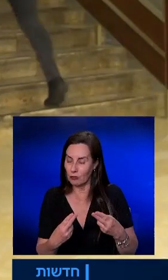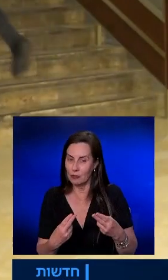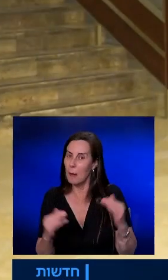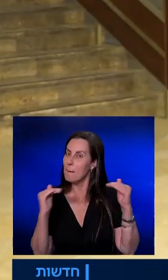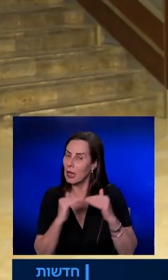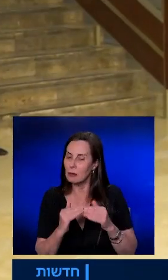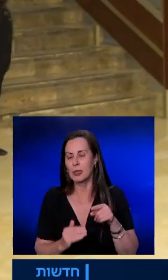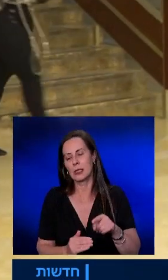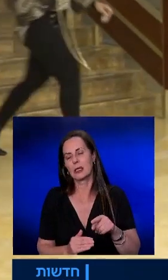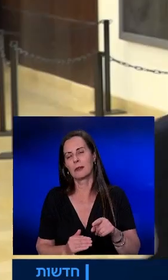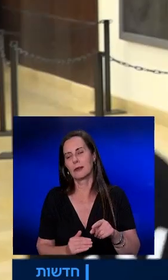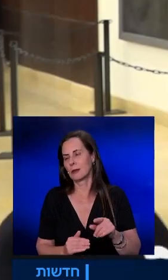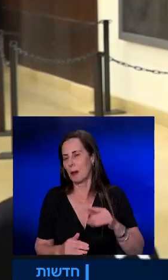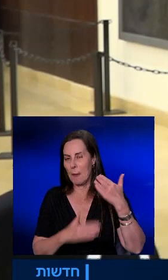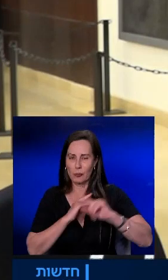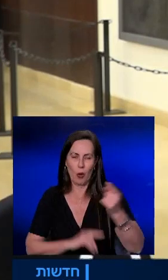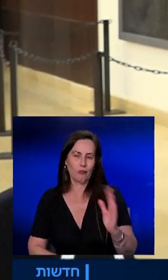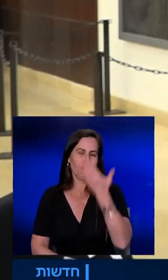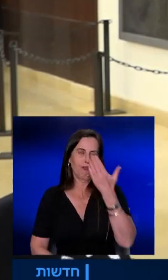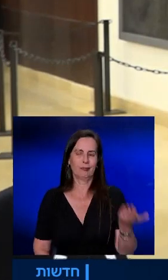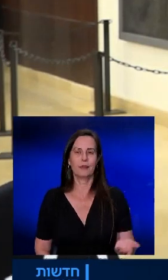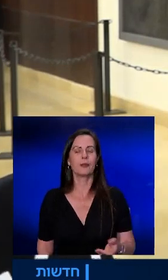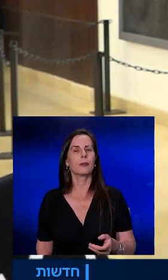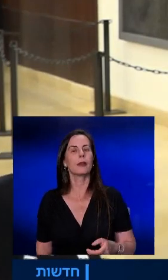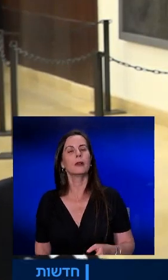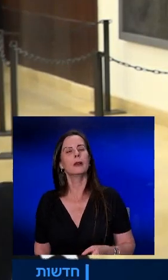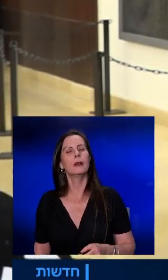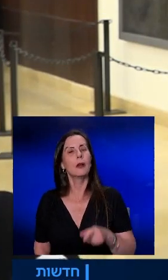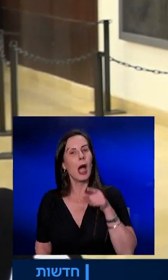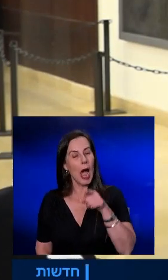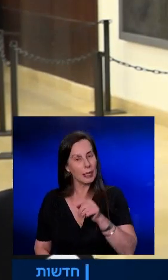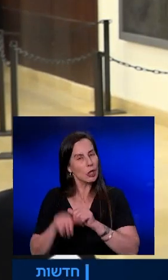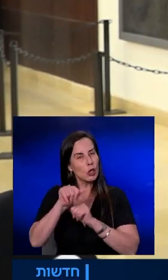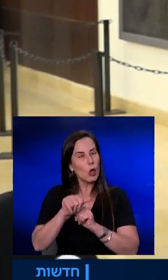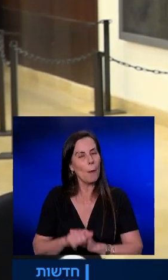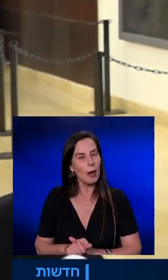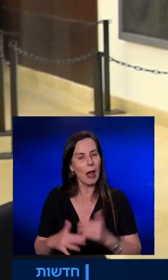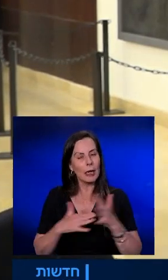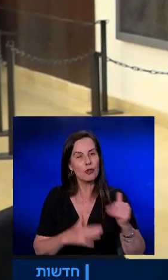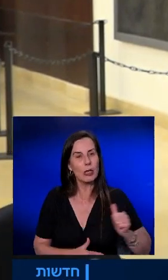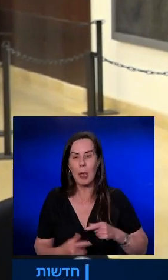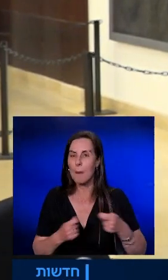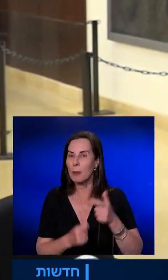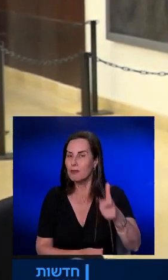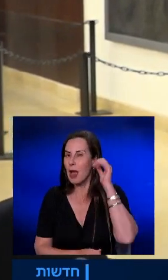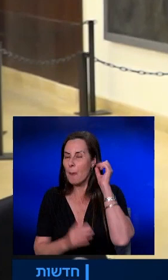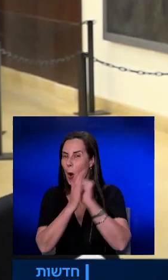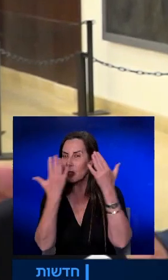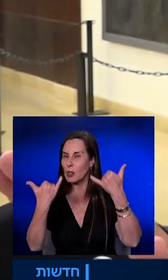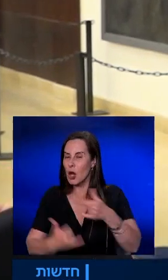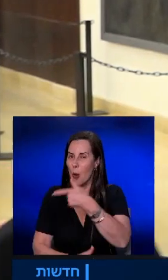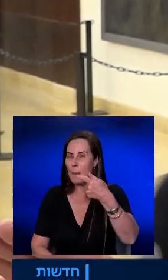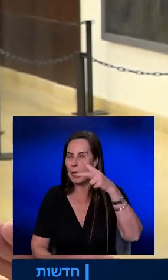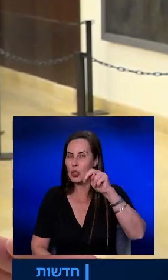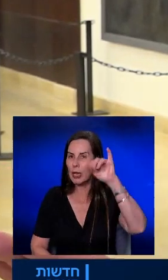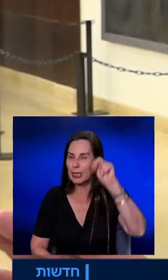ראוי, זה יתפוצץ לנו בפנים. שאלה אחרונה ברשותך, אתה סומך על התחקיר של צה"ל בעניין הרג עיתונאית